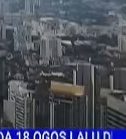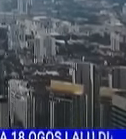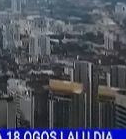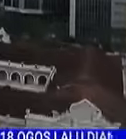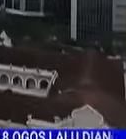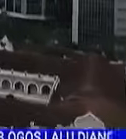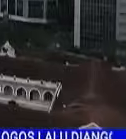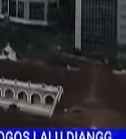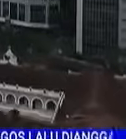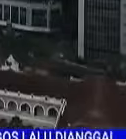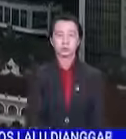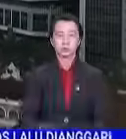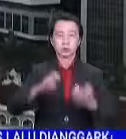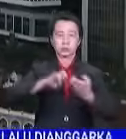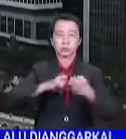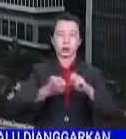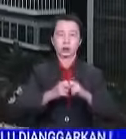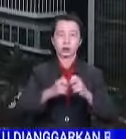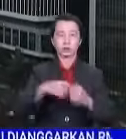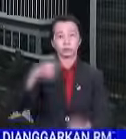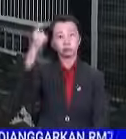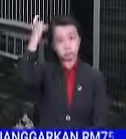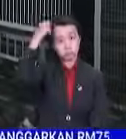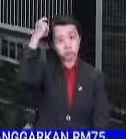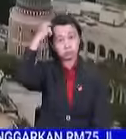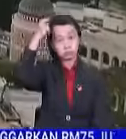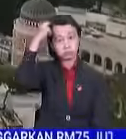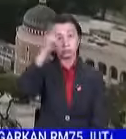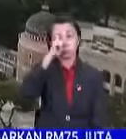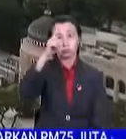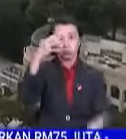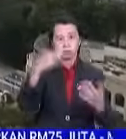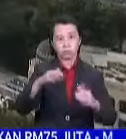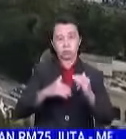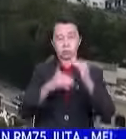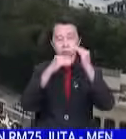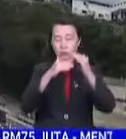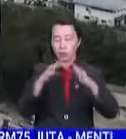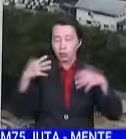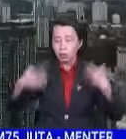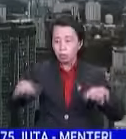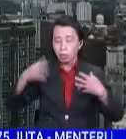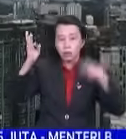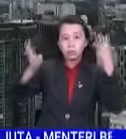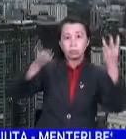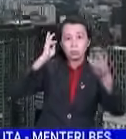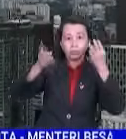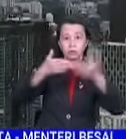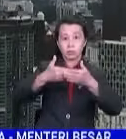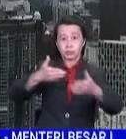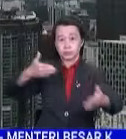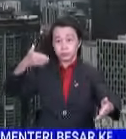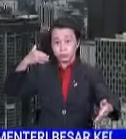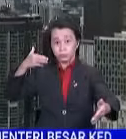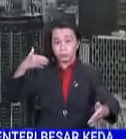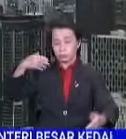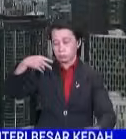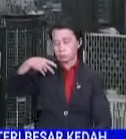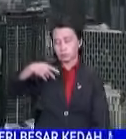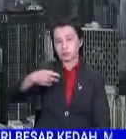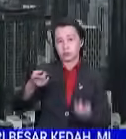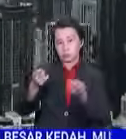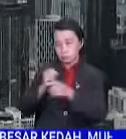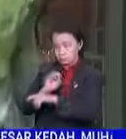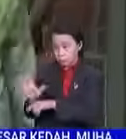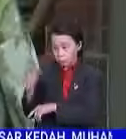Hai banget masalah kesehatan mental jenis your sebenarnya sudah di tahap membimbangkan sebelum pandemic komik